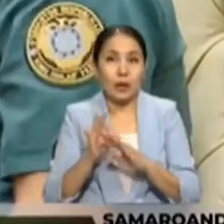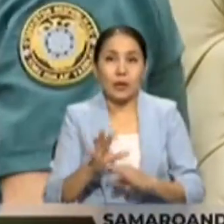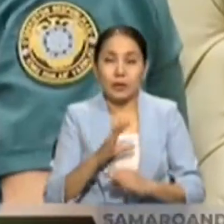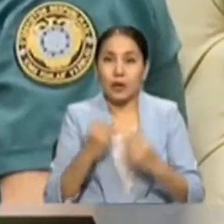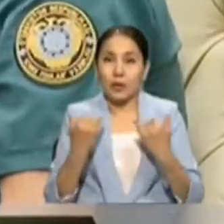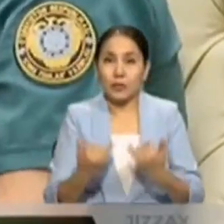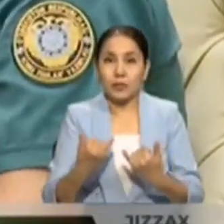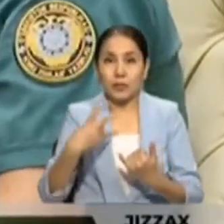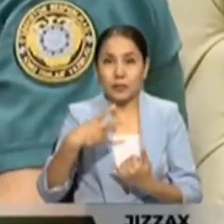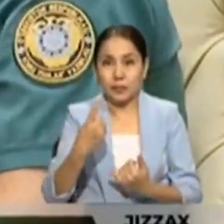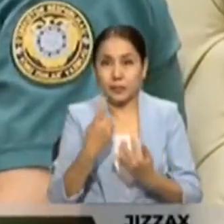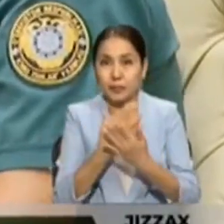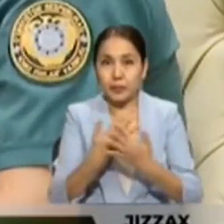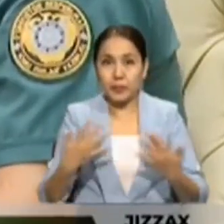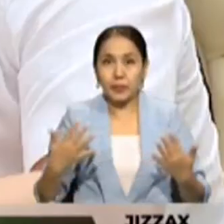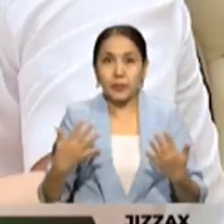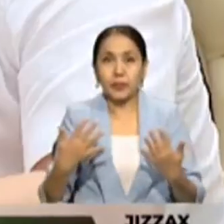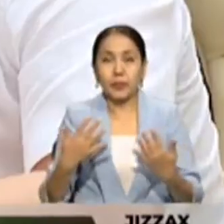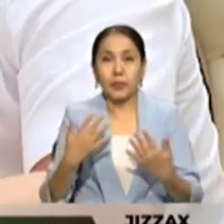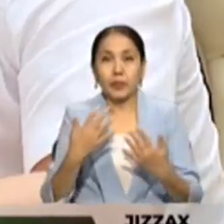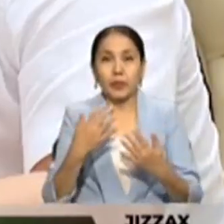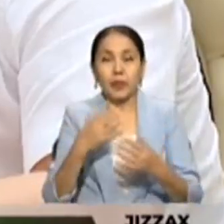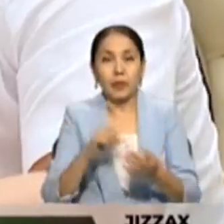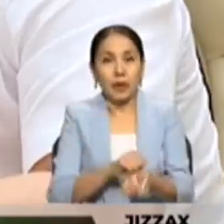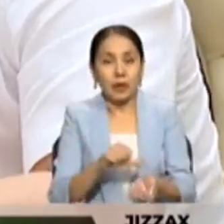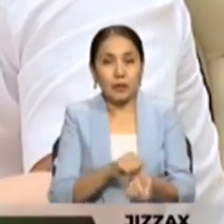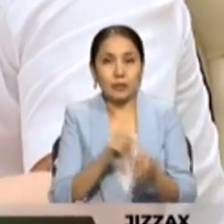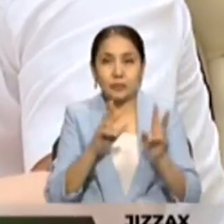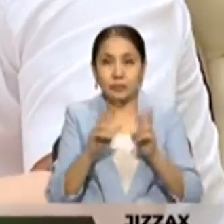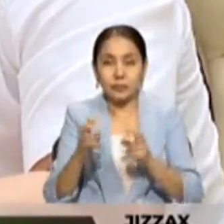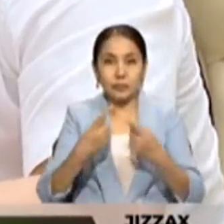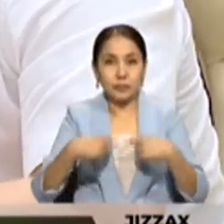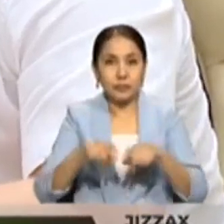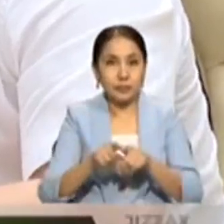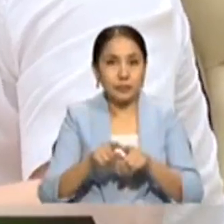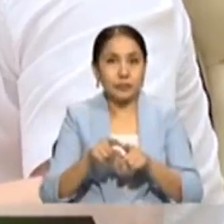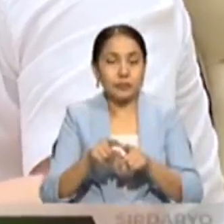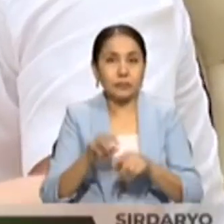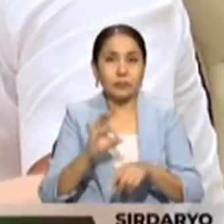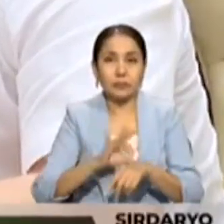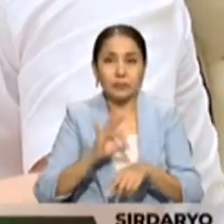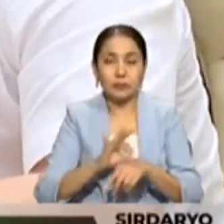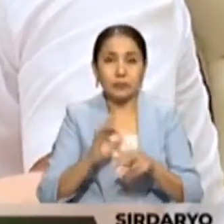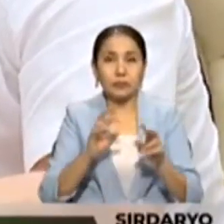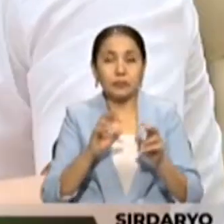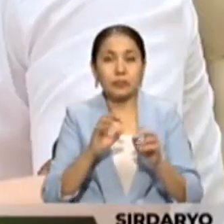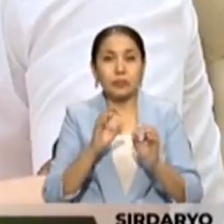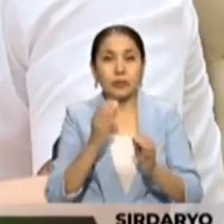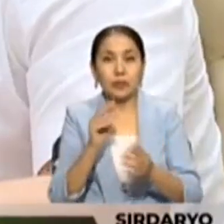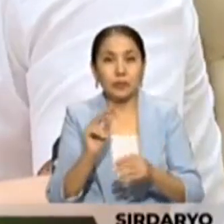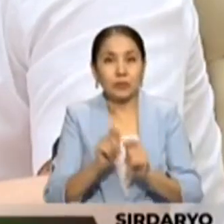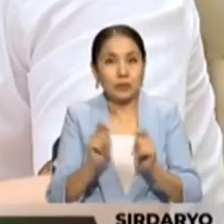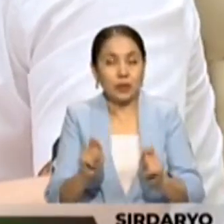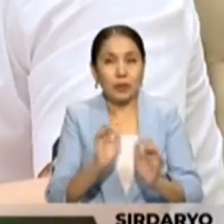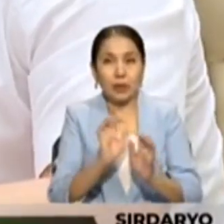Hozir 21 turdagi moddiy texnik baza bilan narkologik muassasalar butun hududlarda ta'minlandi.